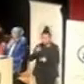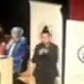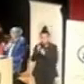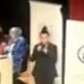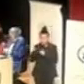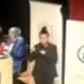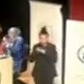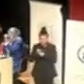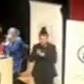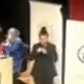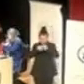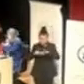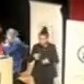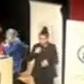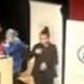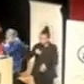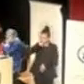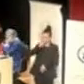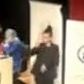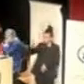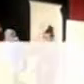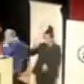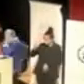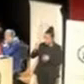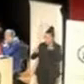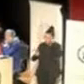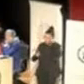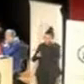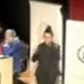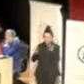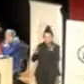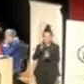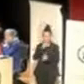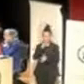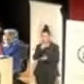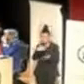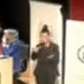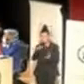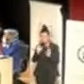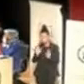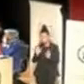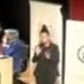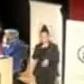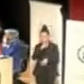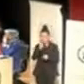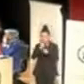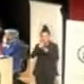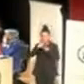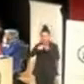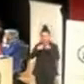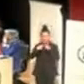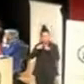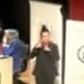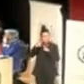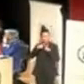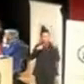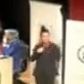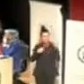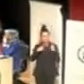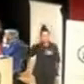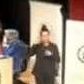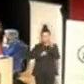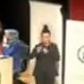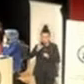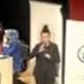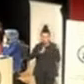eğitim sistemi sayesinde şu an Amerika'da pek çoğunuz biliyordur mutlaka. Gallaudet Üniversitesi diye bir üniversite var ve sadece işitme